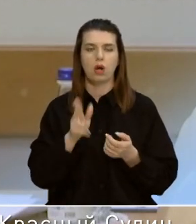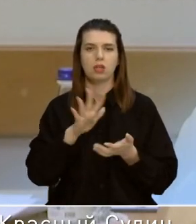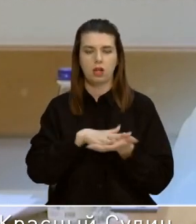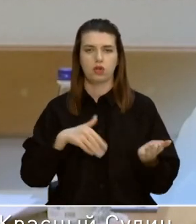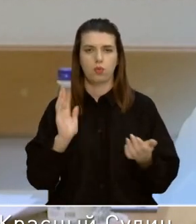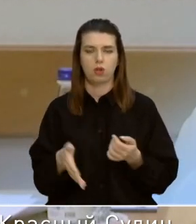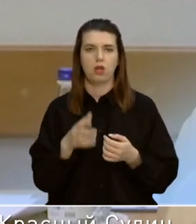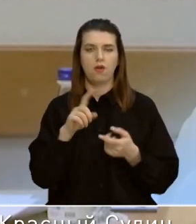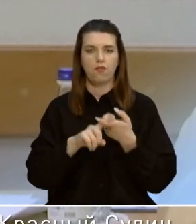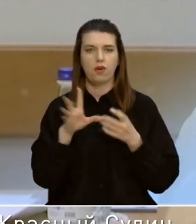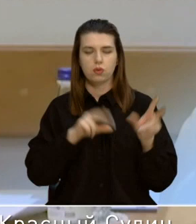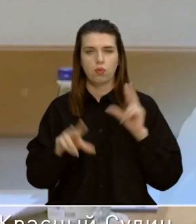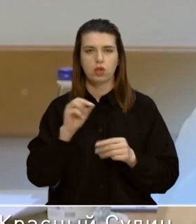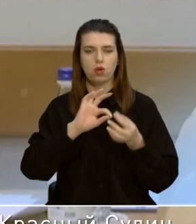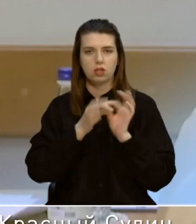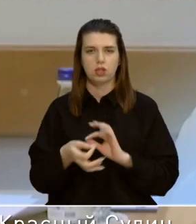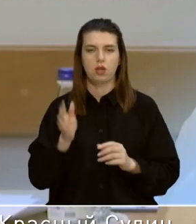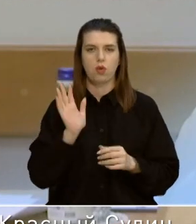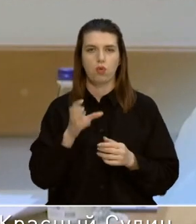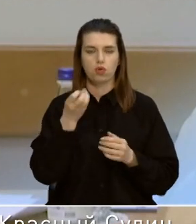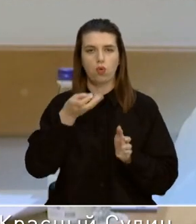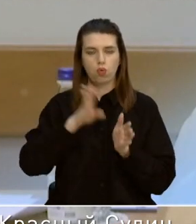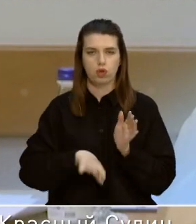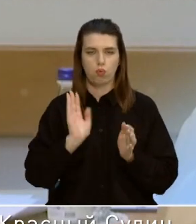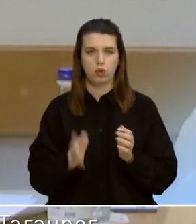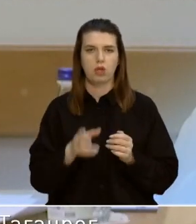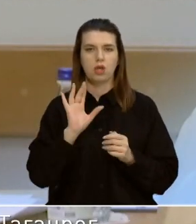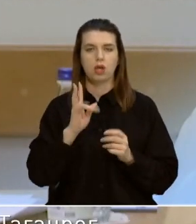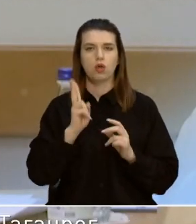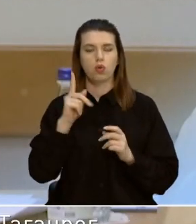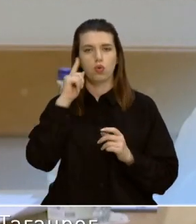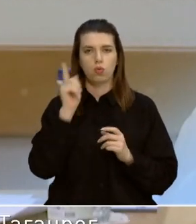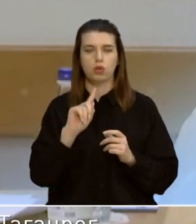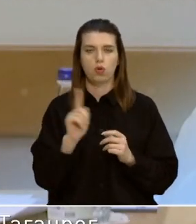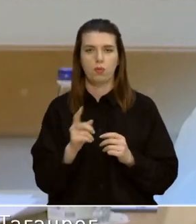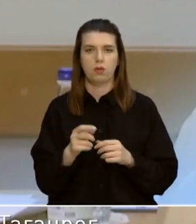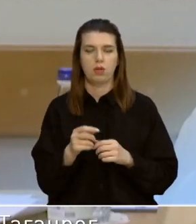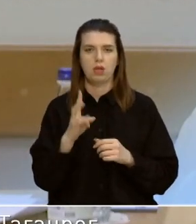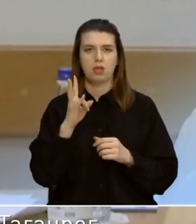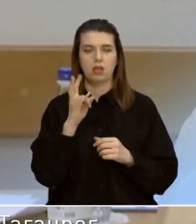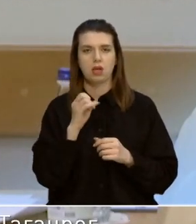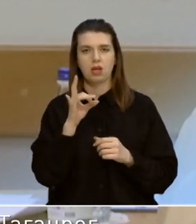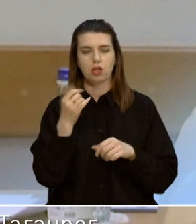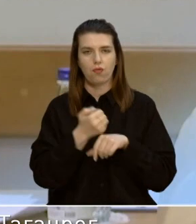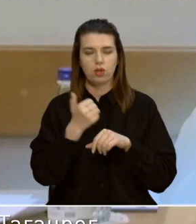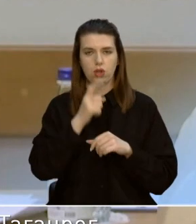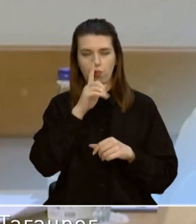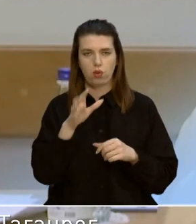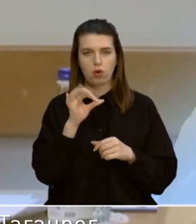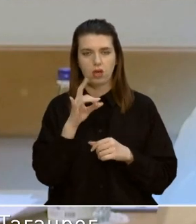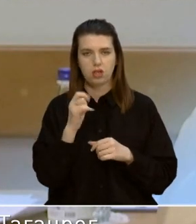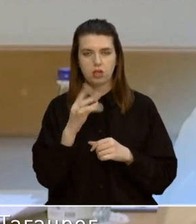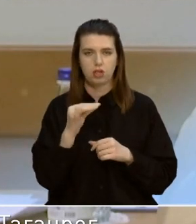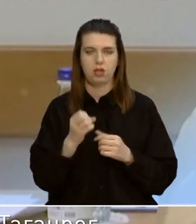будет. Только возможно осложнение еще в более худшую сторону. Или кто-то думает, что мы не рискнем их вводить, эти